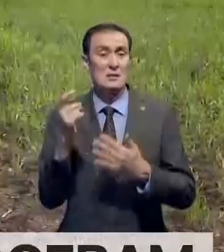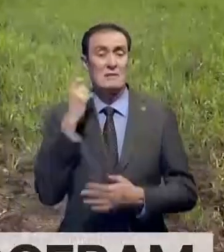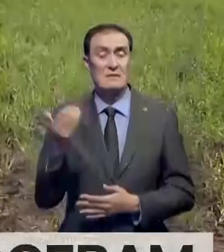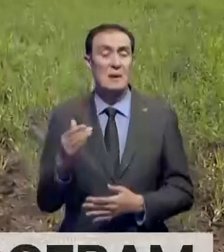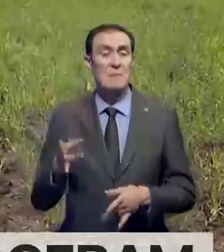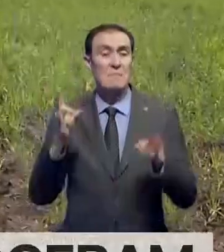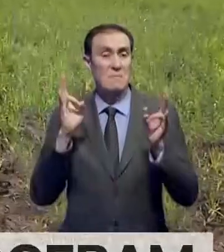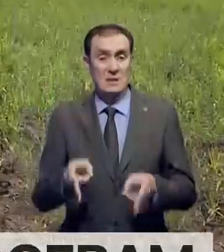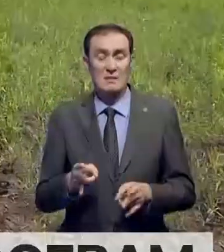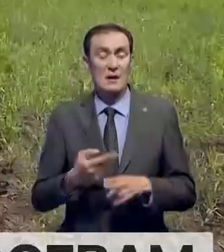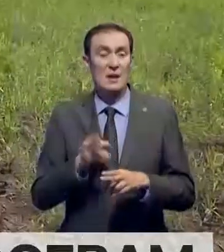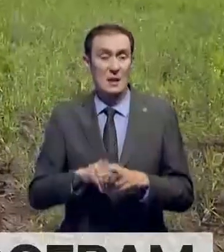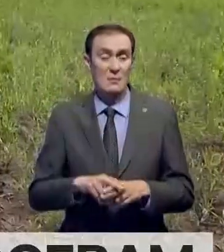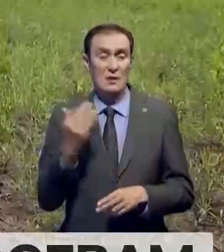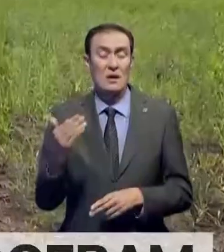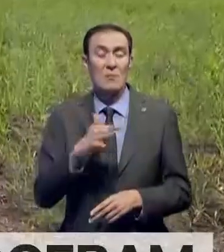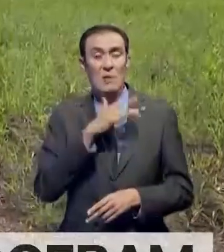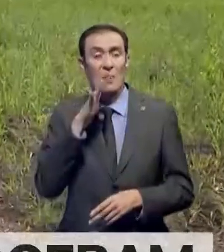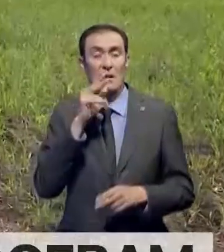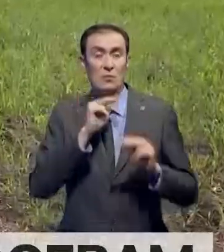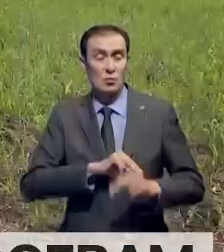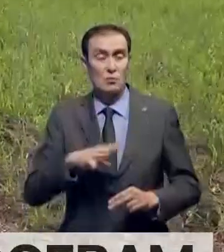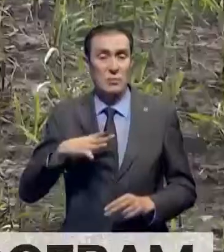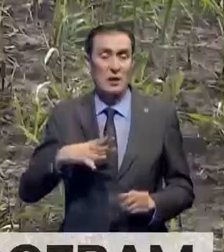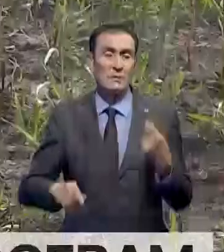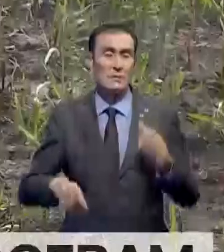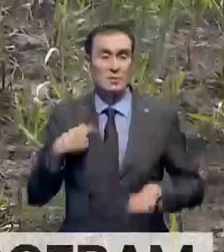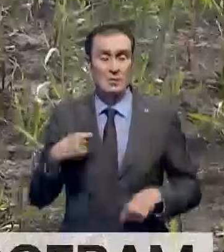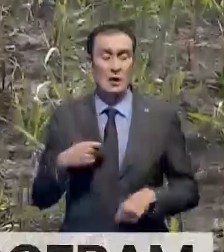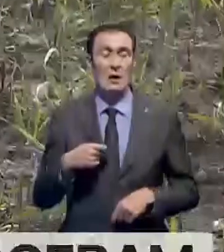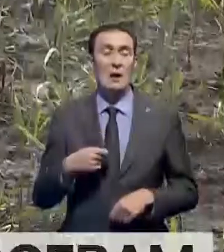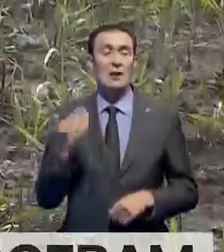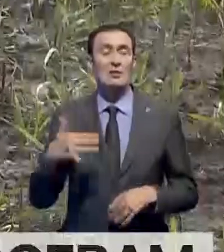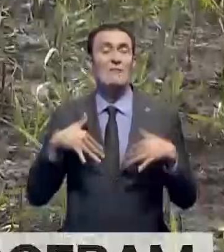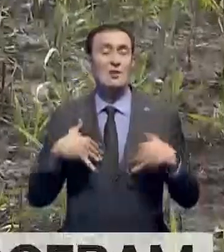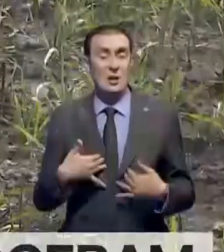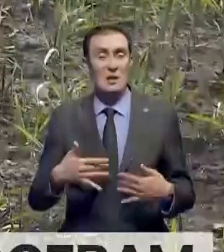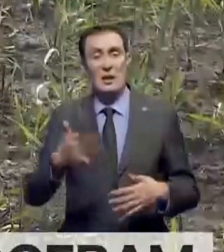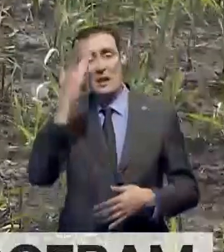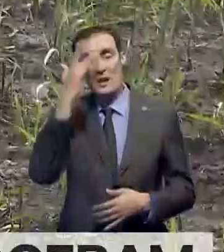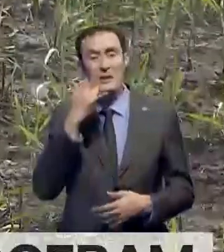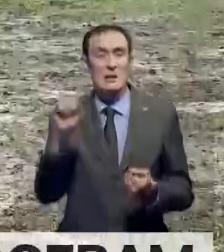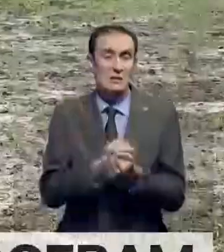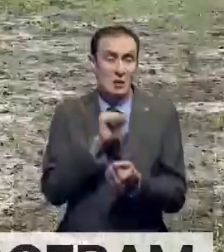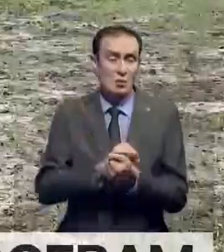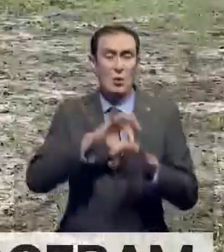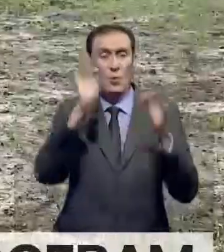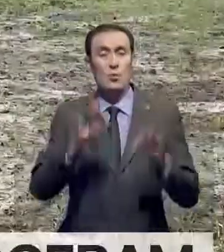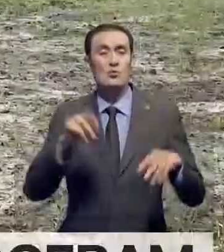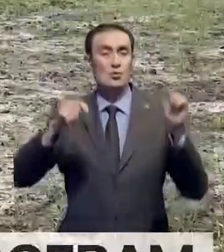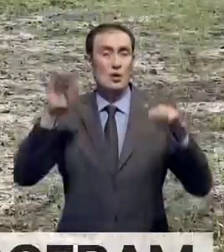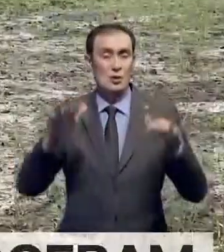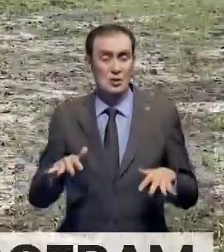настоящим бедствием. Тем самым их многодневные труды были сведены на нет. Хлеборобы в отчаянии. Летняя засуха и осенние затяжные дожди